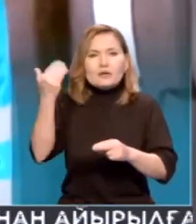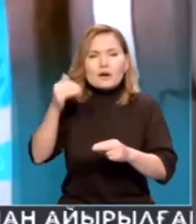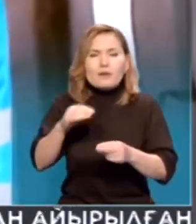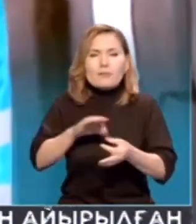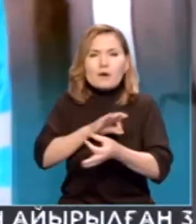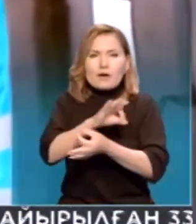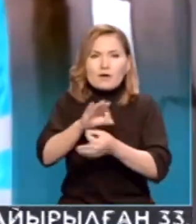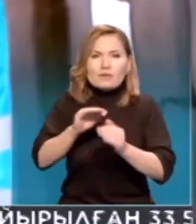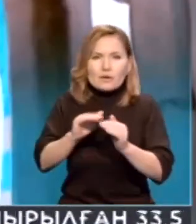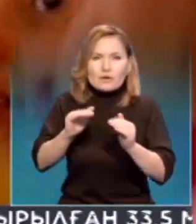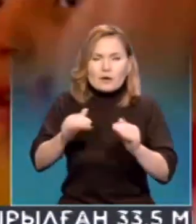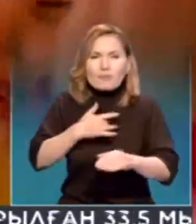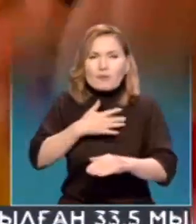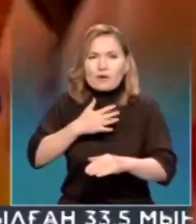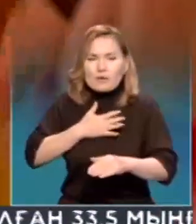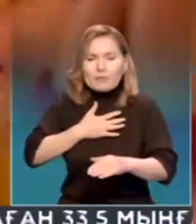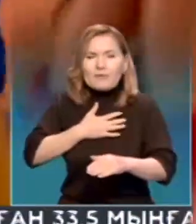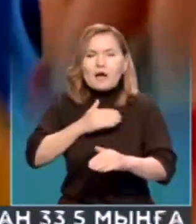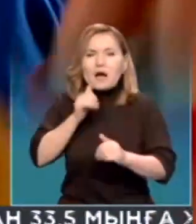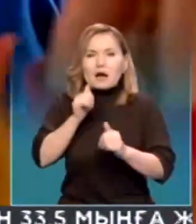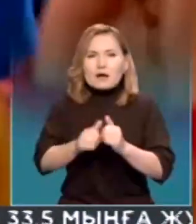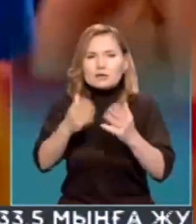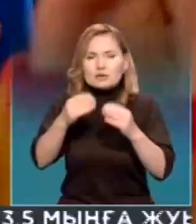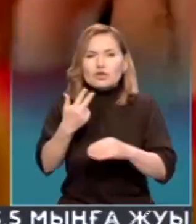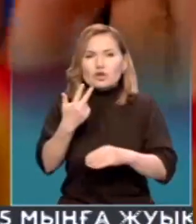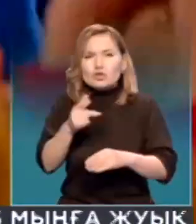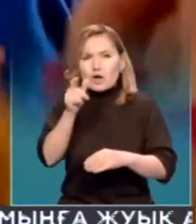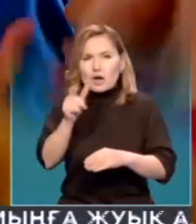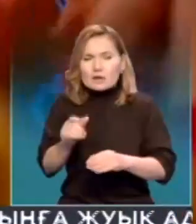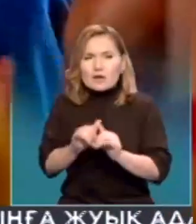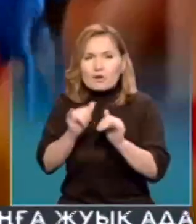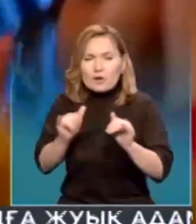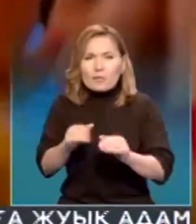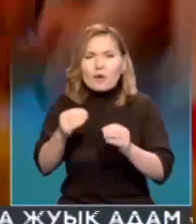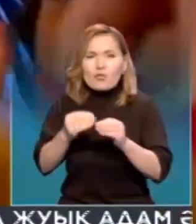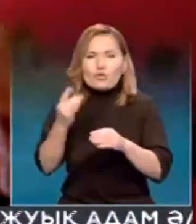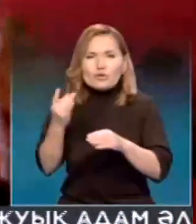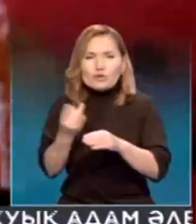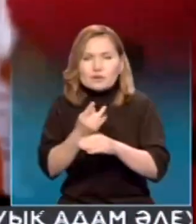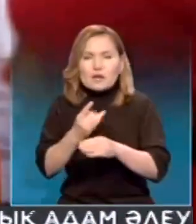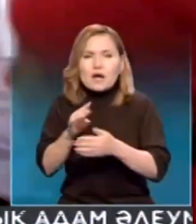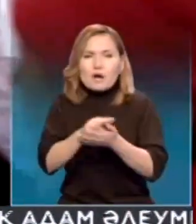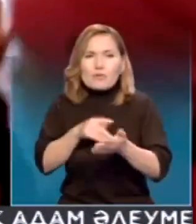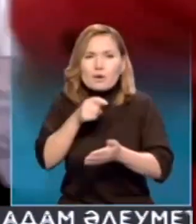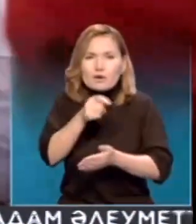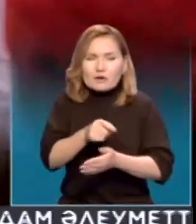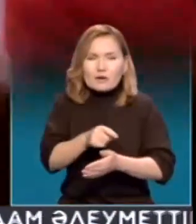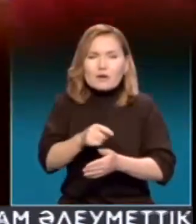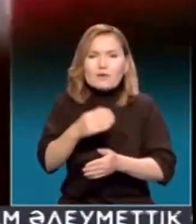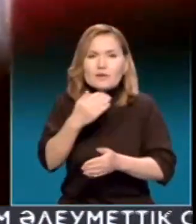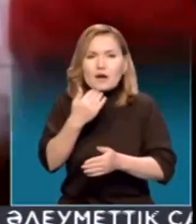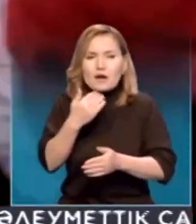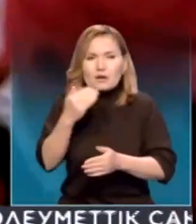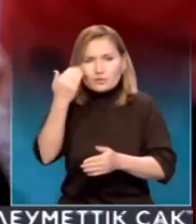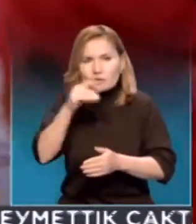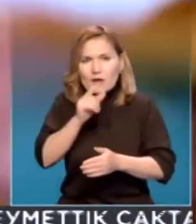арыз күніне 3 адамнан ғана түсетін. Қазір олардың саны 10 есеге таяу өскен. Түркия мен Сирияда жойқын зілзала ақпанның 6-сында